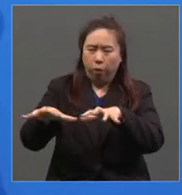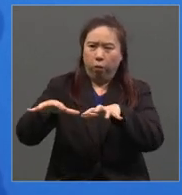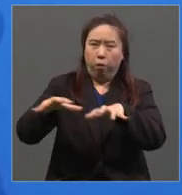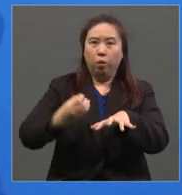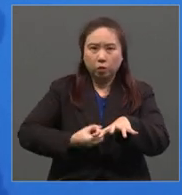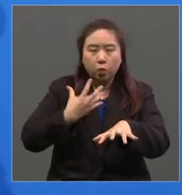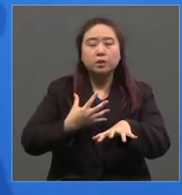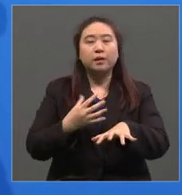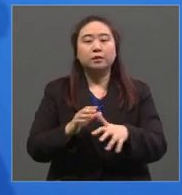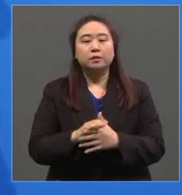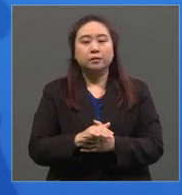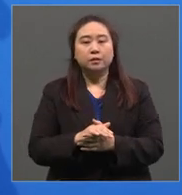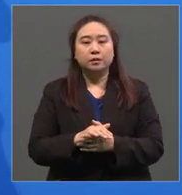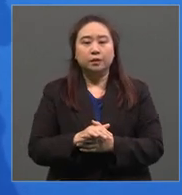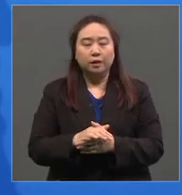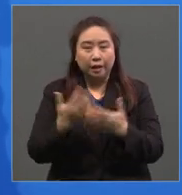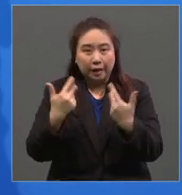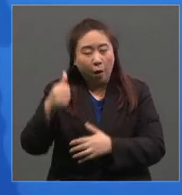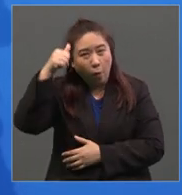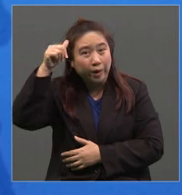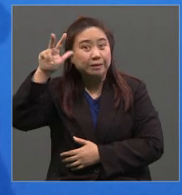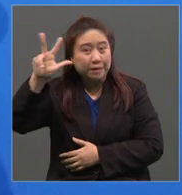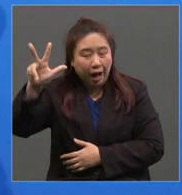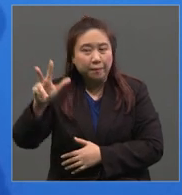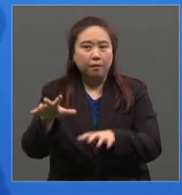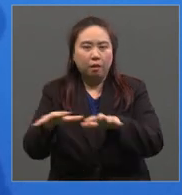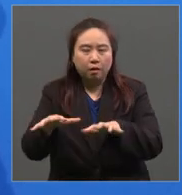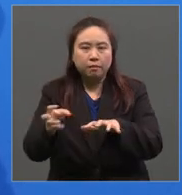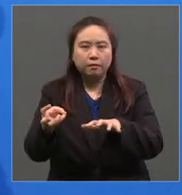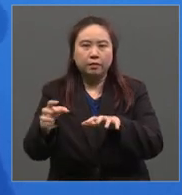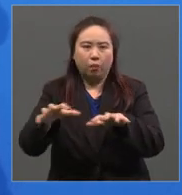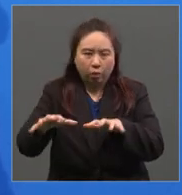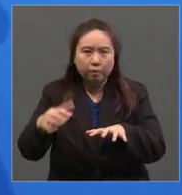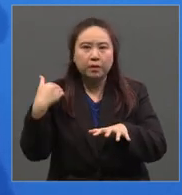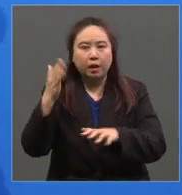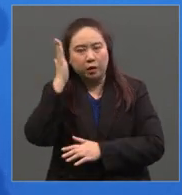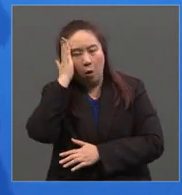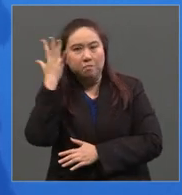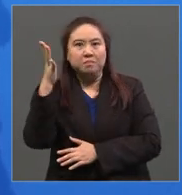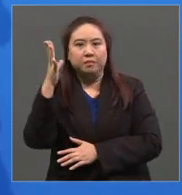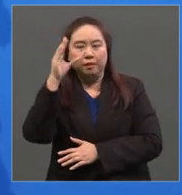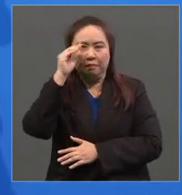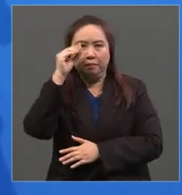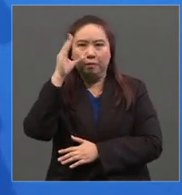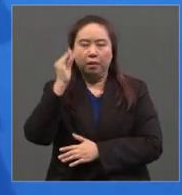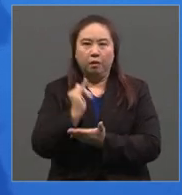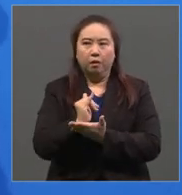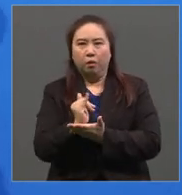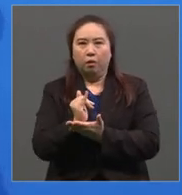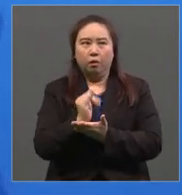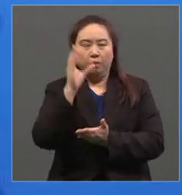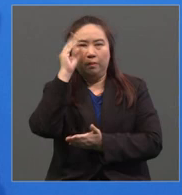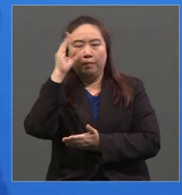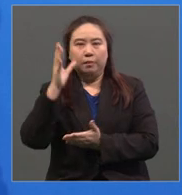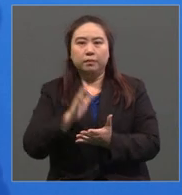แล้วก็อยู่กับ after shock มา3วันไม่ใช้คำว่าไม่ได้นอนนะฮะถึงเราจะงีบแต่เราไม่ได้นอนเลยแล้วเรา